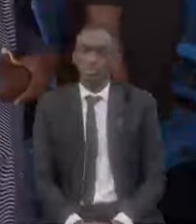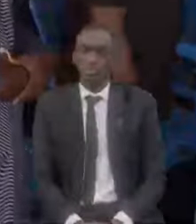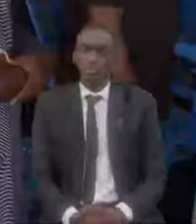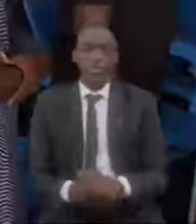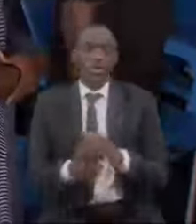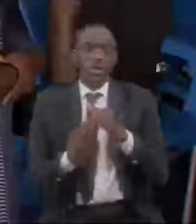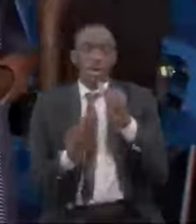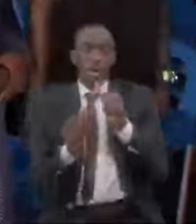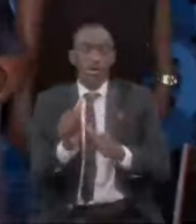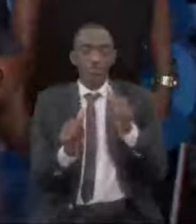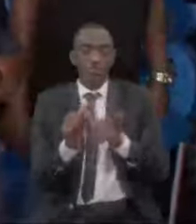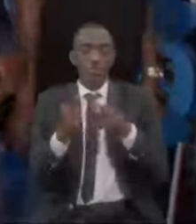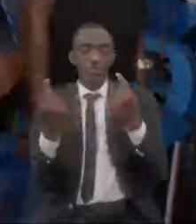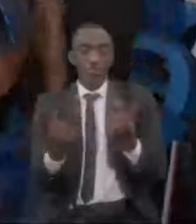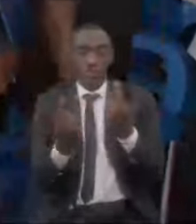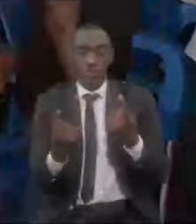Toute transgression,